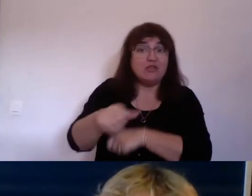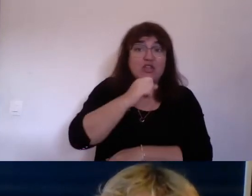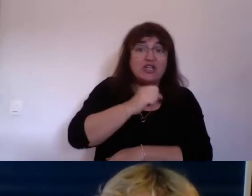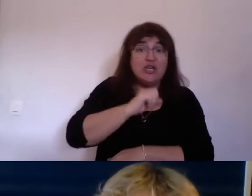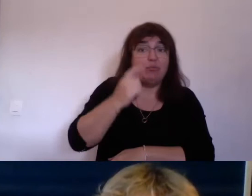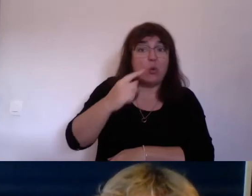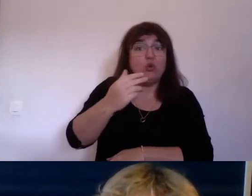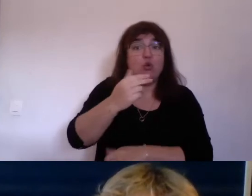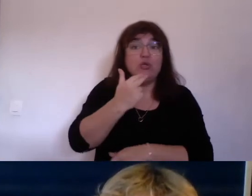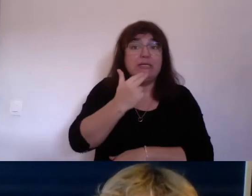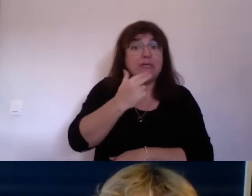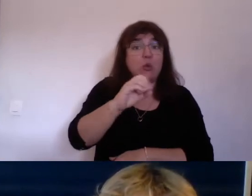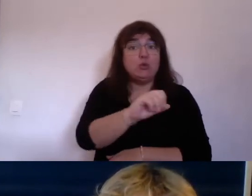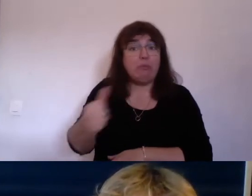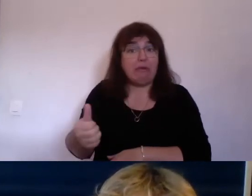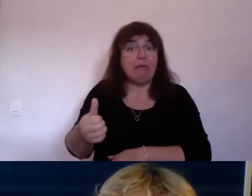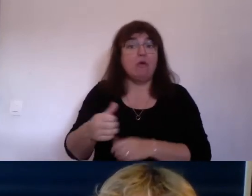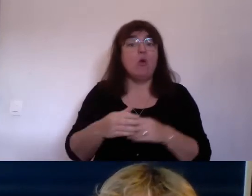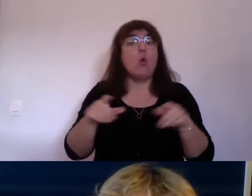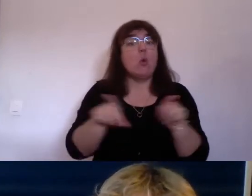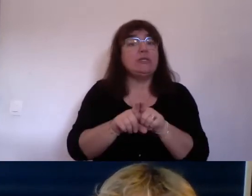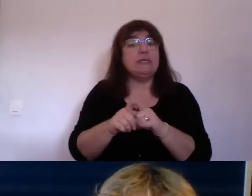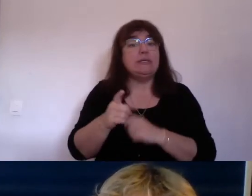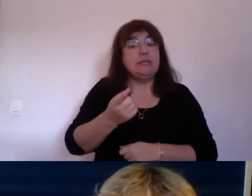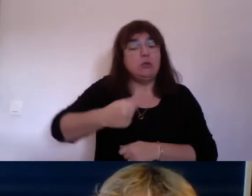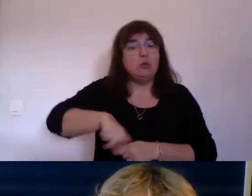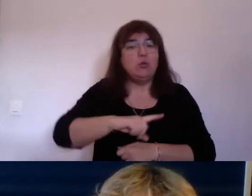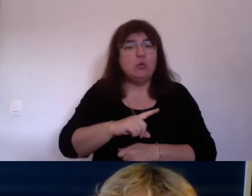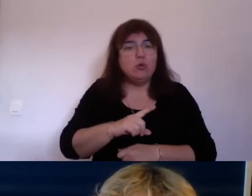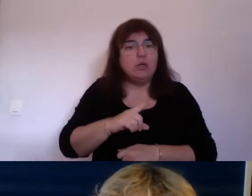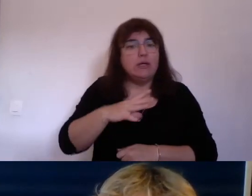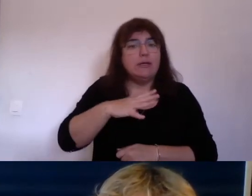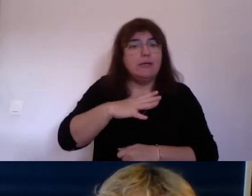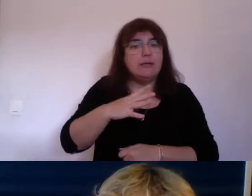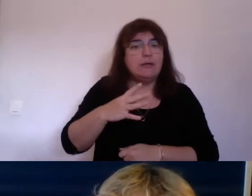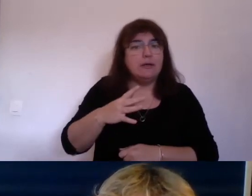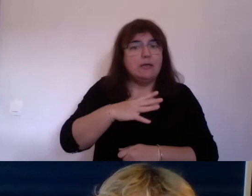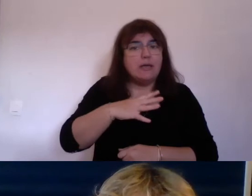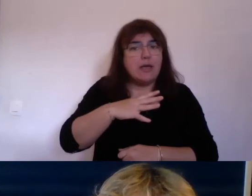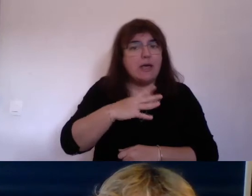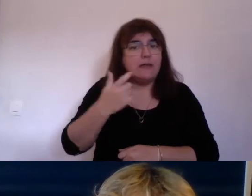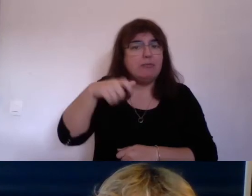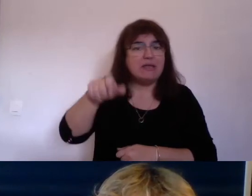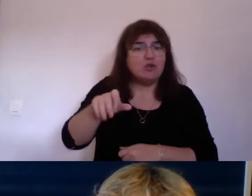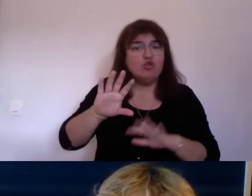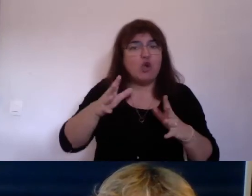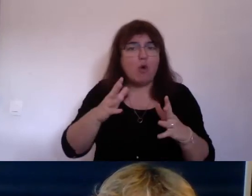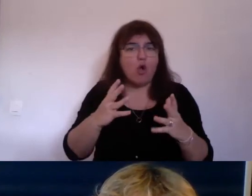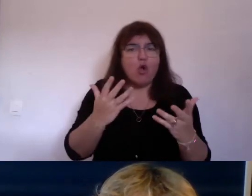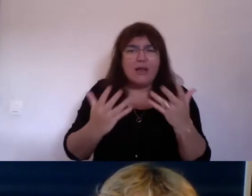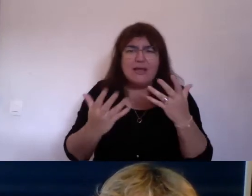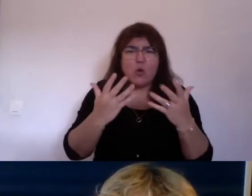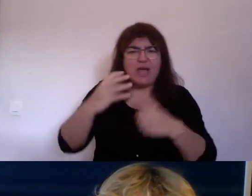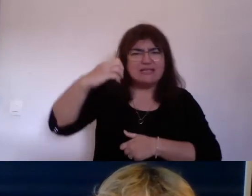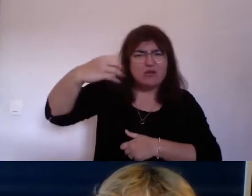On a également fait des travaux sur la basse vision, parce qu'il y a beaucoup de personnes âgées qui sont en basse vision, donc comment ajuster les contrastes, etc. Et comme on